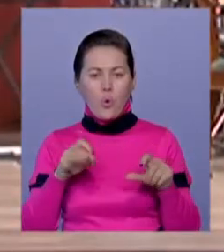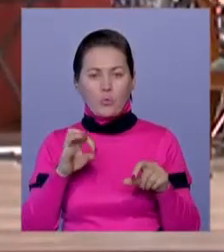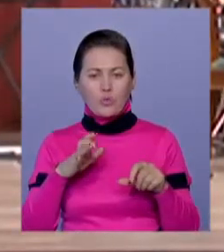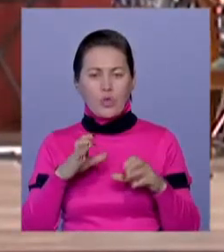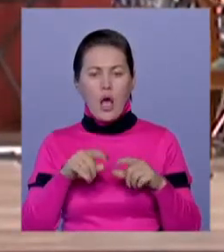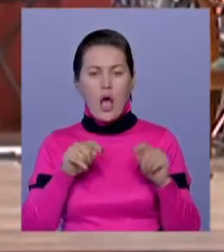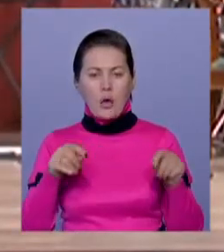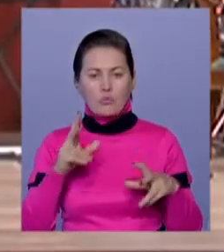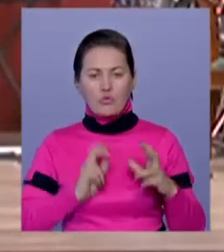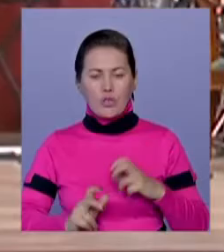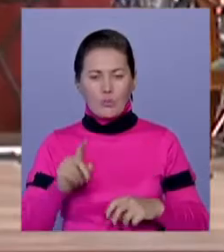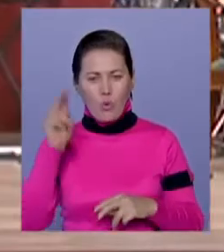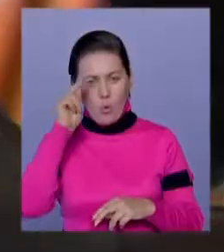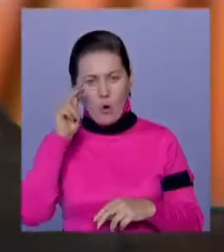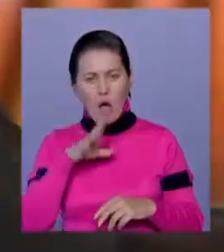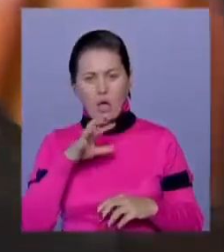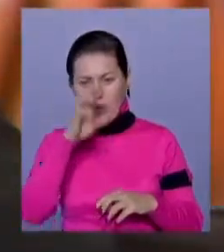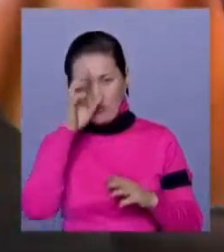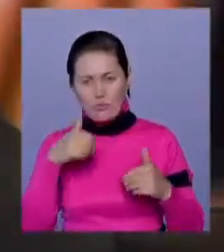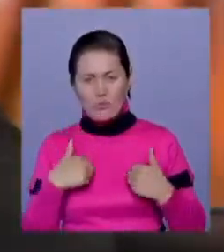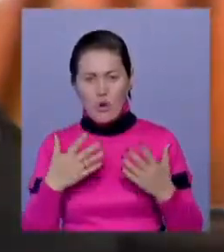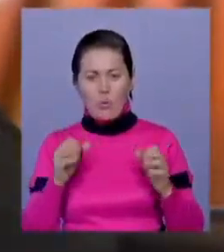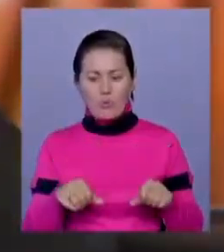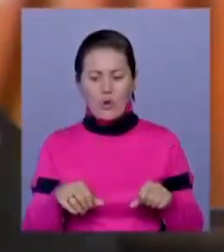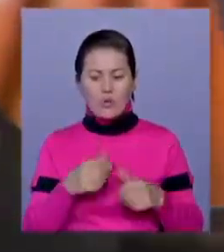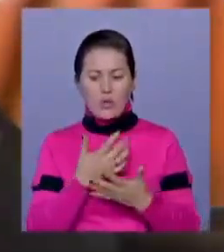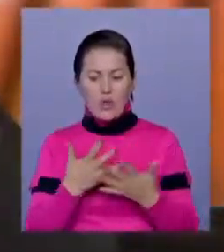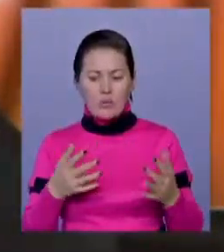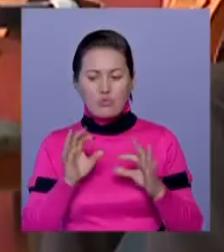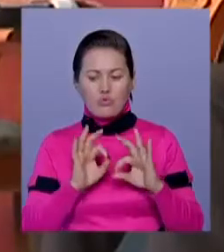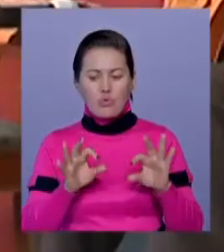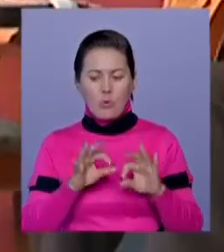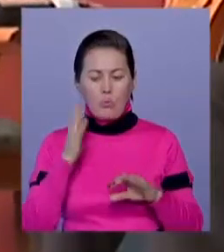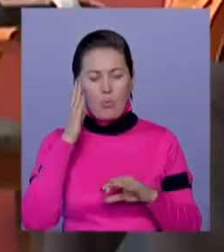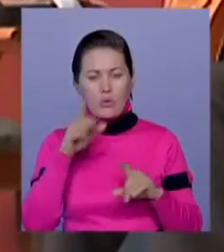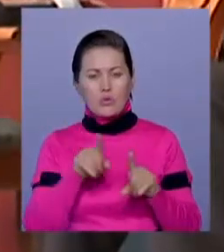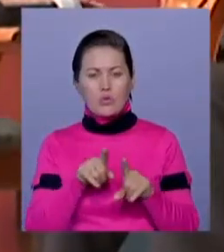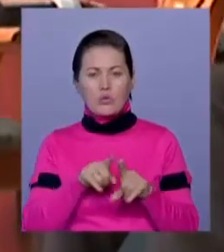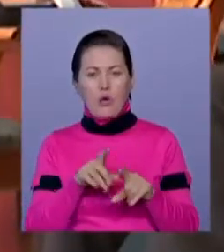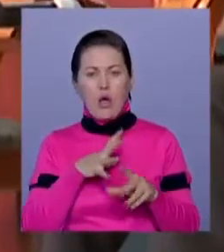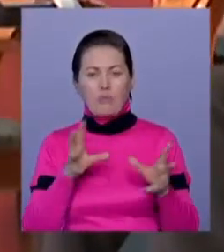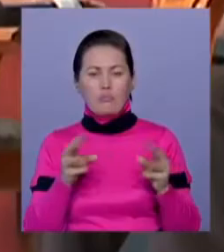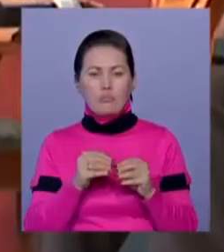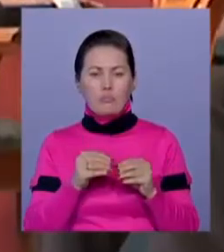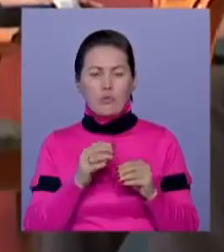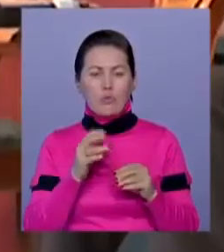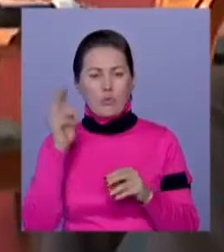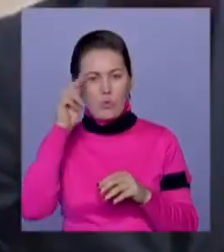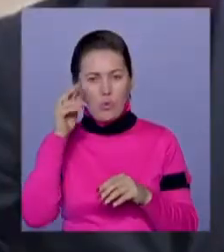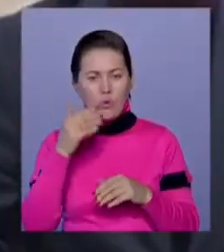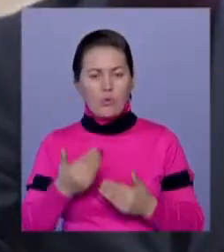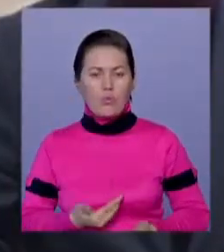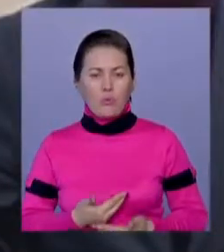студенттер мен оқушыларға елбасы ұсынып отырған мүмкіндіктерді жан-жақты түсіндіріп, болашақтың іргесін бірге қалауды үйретпек.